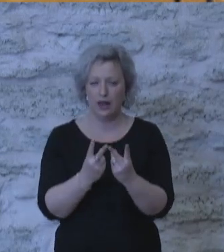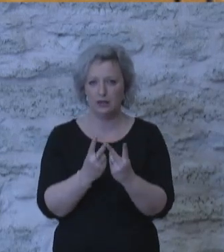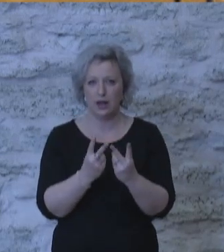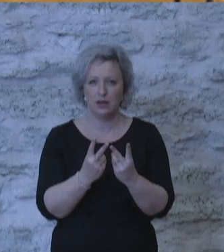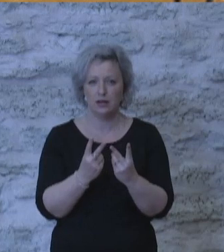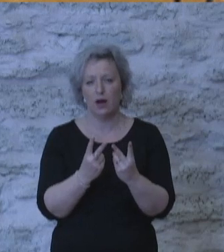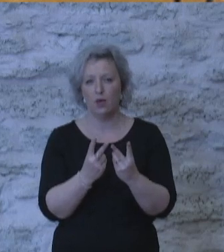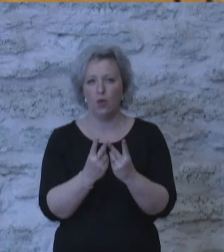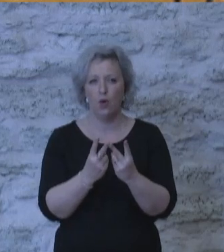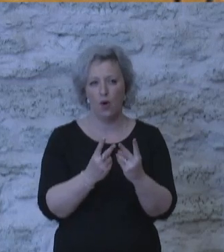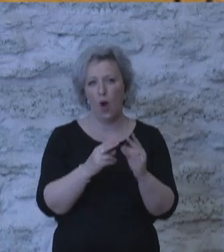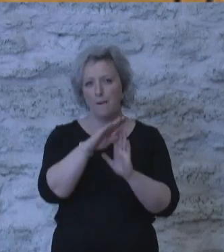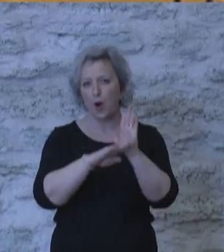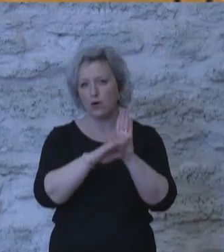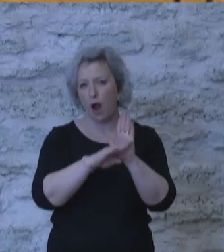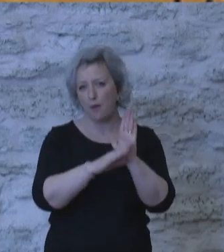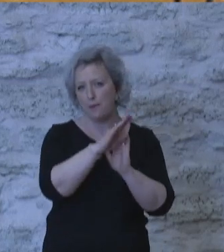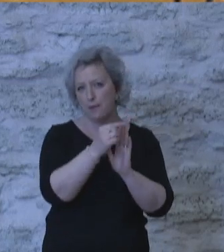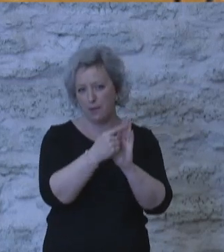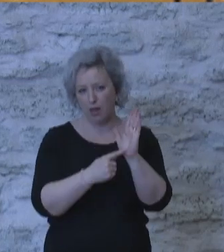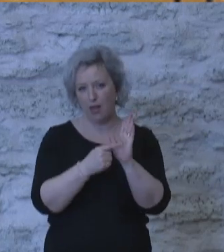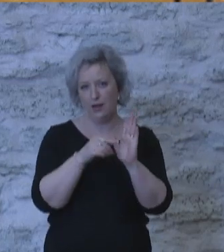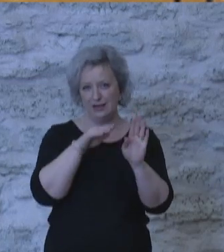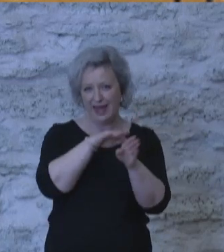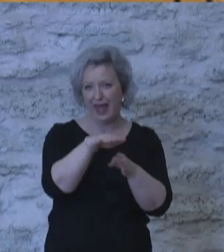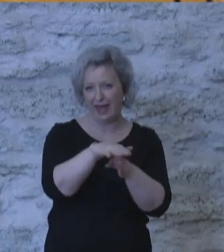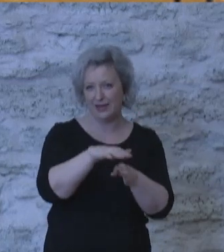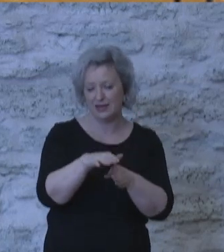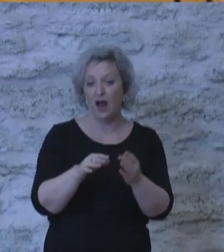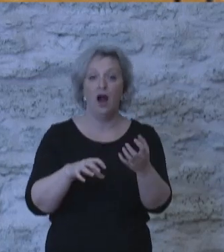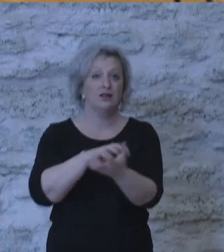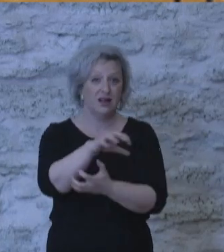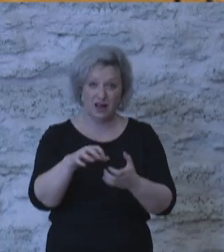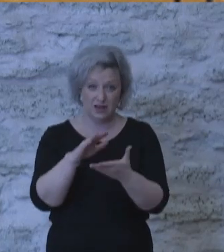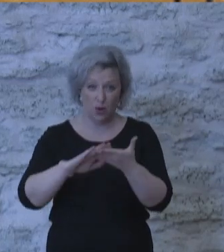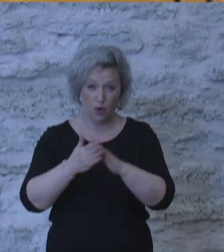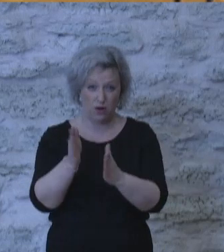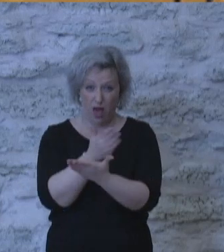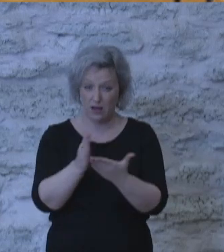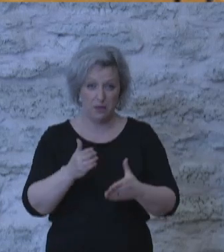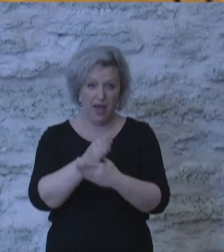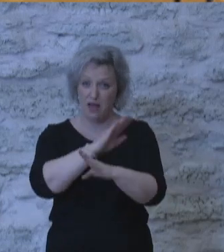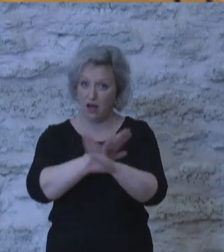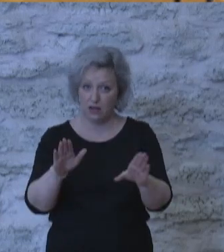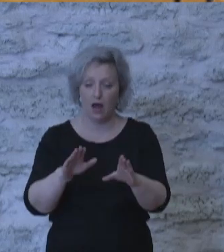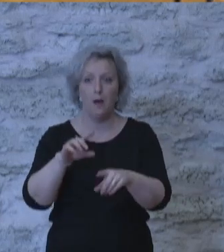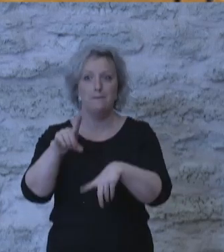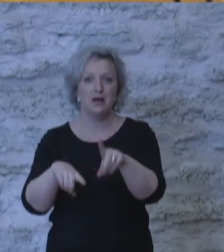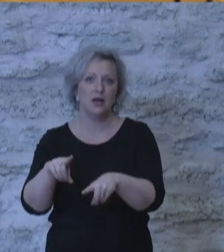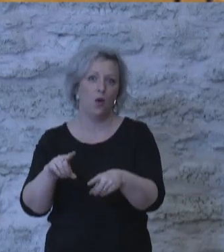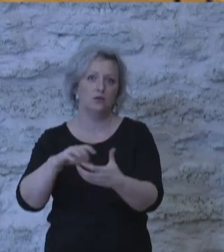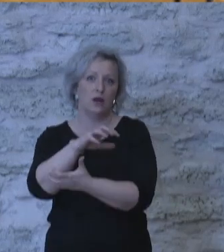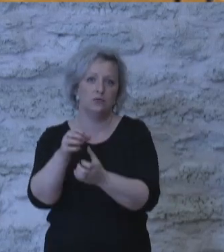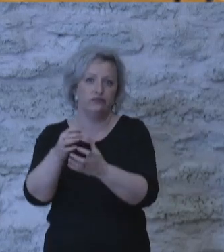nii-öelda programmi elluviimised ja mis kriisi lahendamisele kaase ja aita mõnel pool võibolla isegi kriisi suurendavad. Üks